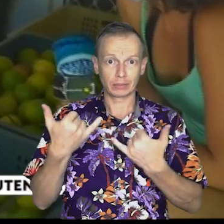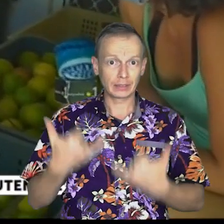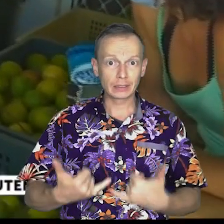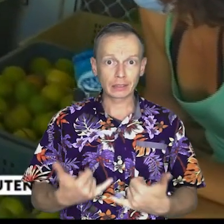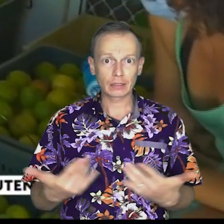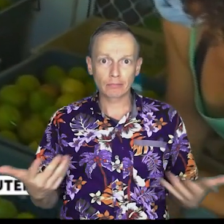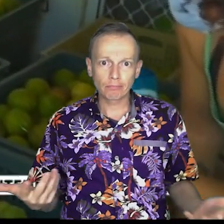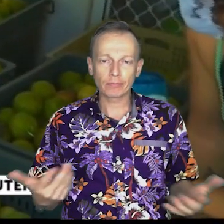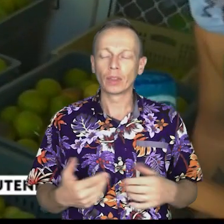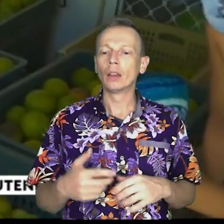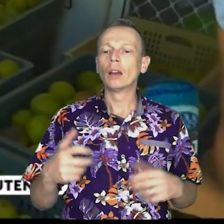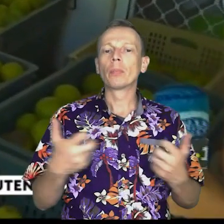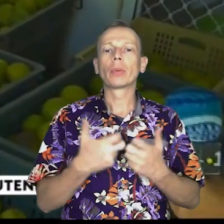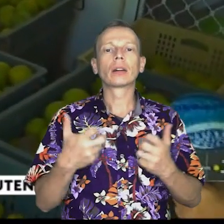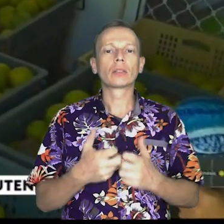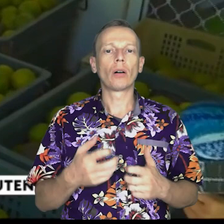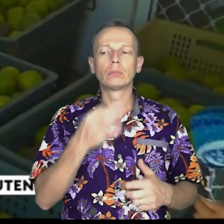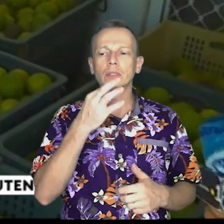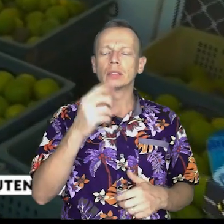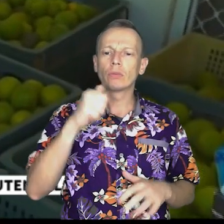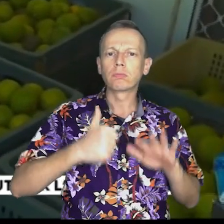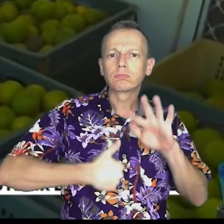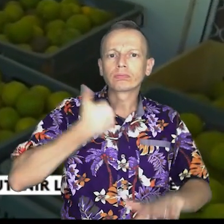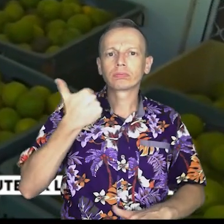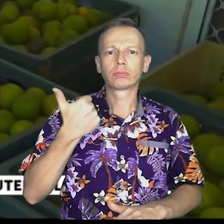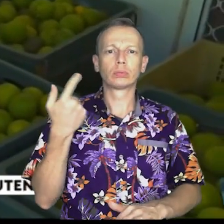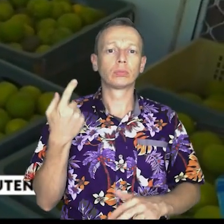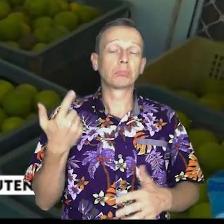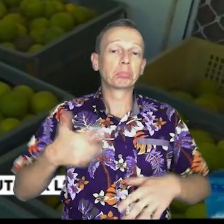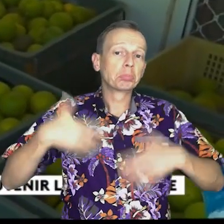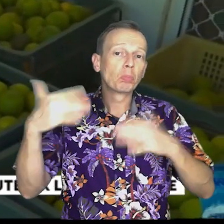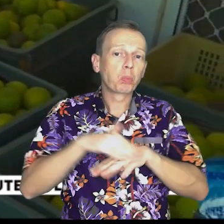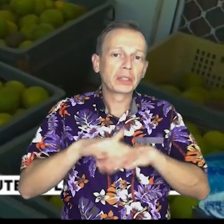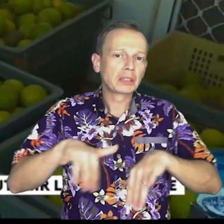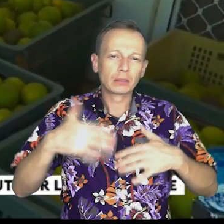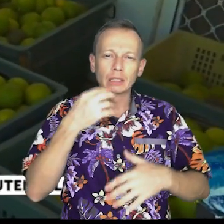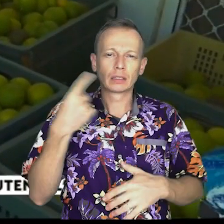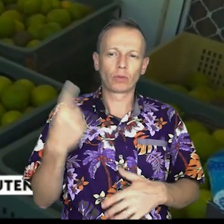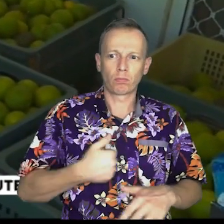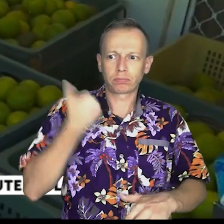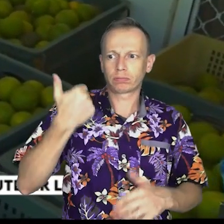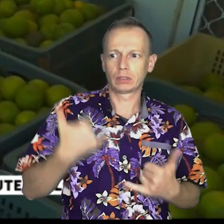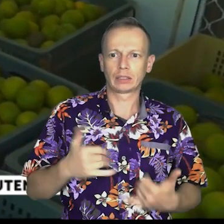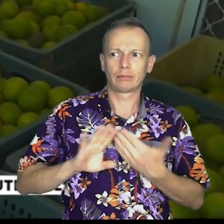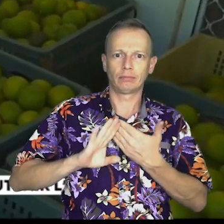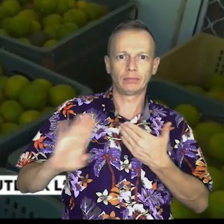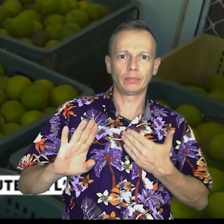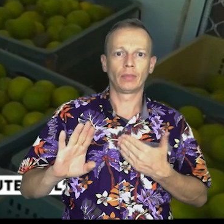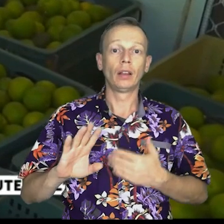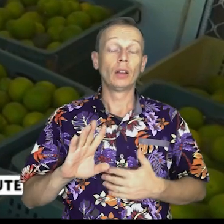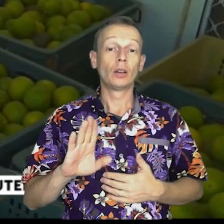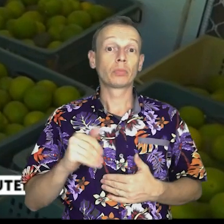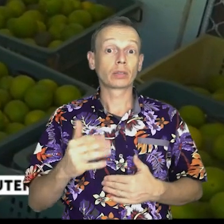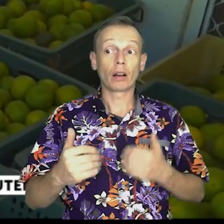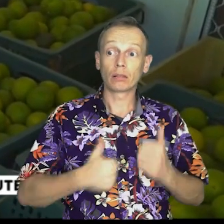manger. D'ailleurs, on parle toujours d'autonomie ou d'indépendance, quel que soit le parti politique. Donc je pense que quand même la première des